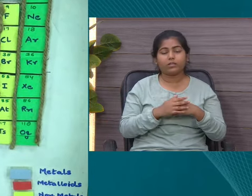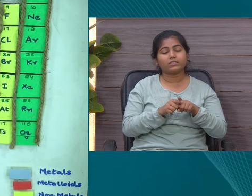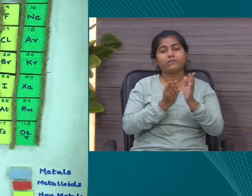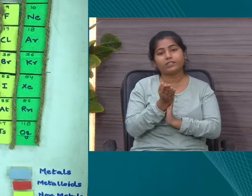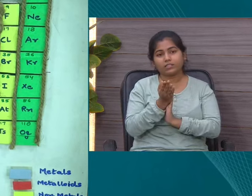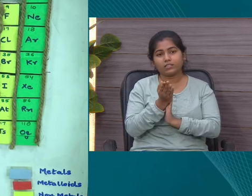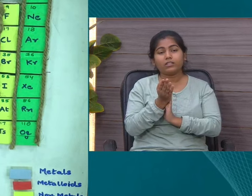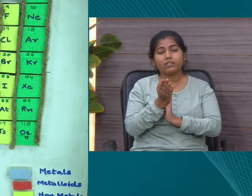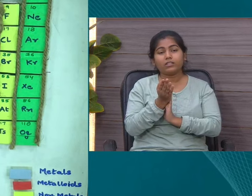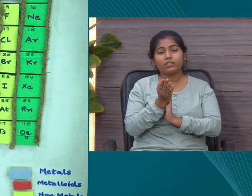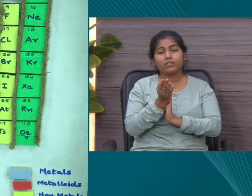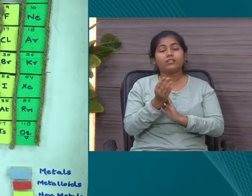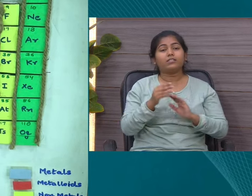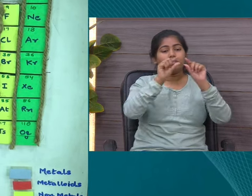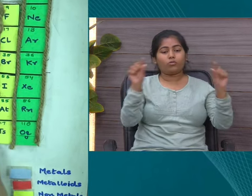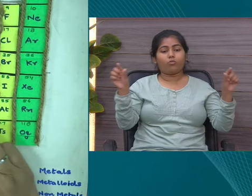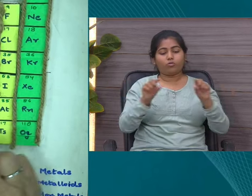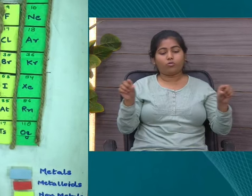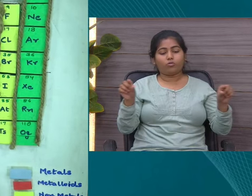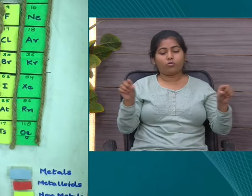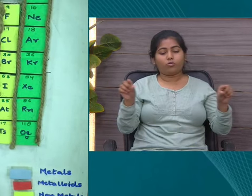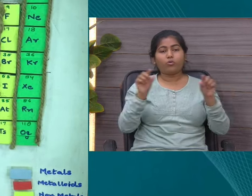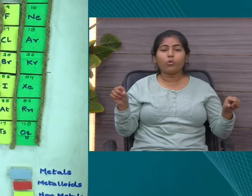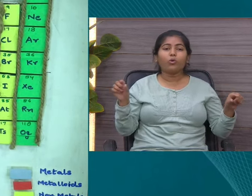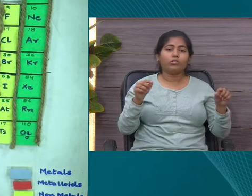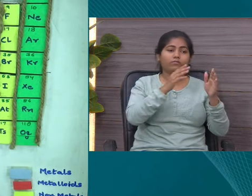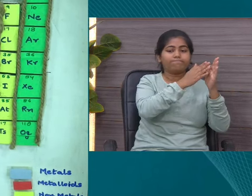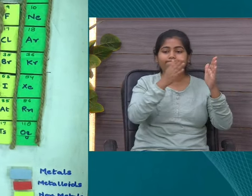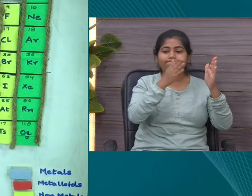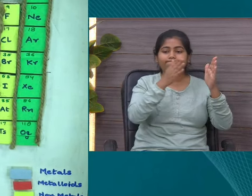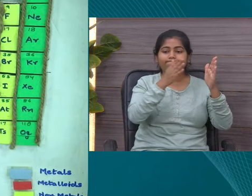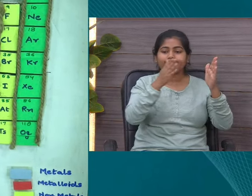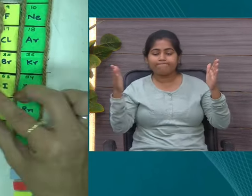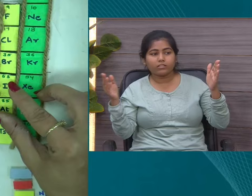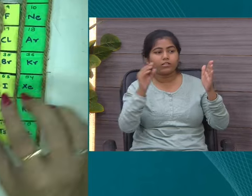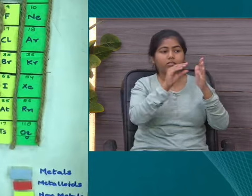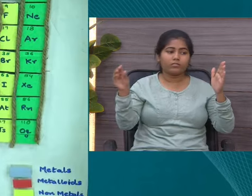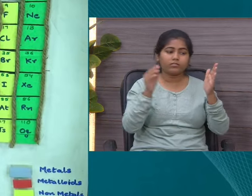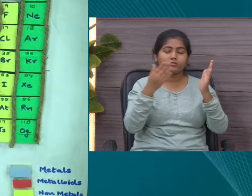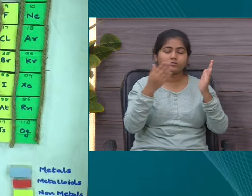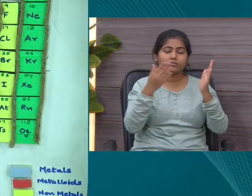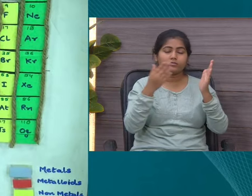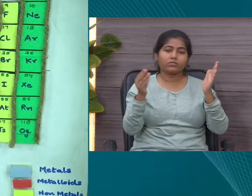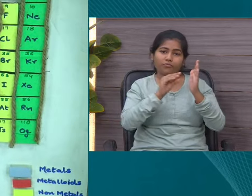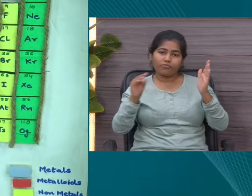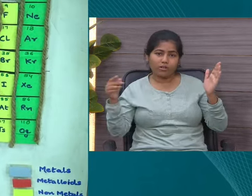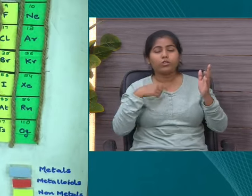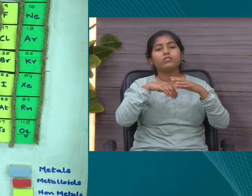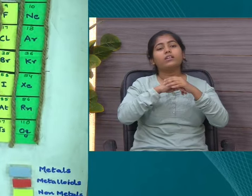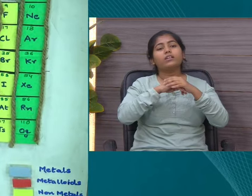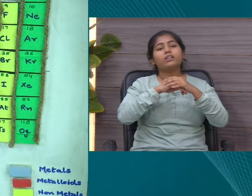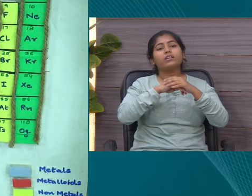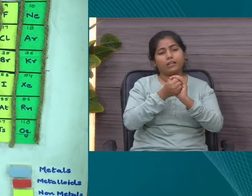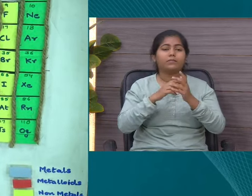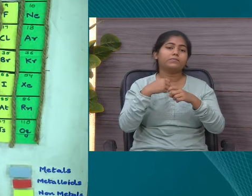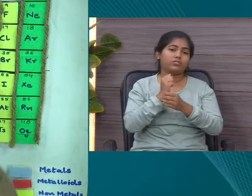अगर रोज का पता लगाना है तो आप लेफ्ट टू राइट यूं चलेंगे, ये रोज है तो रोज का पता लगाया जा सकता है, तो हमने इसको टैक्टाइल बनाने